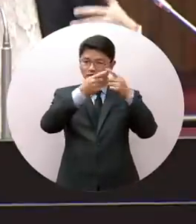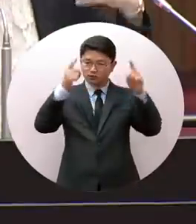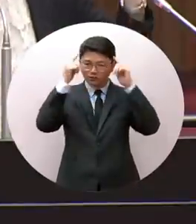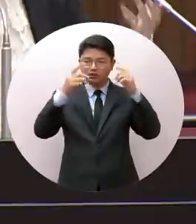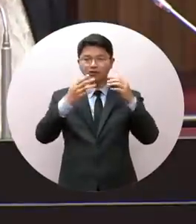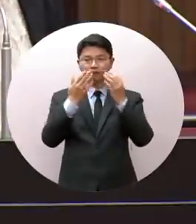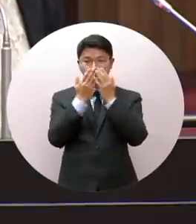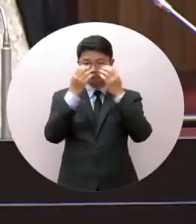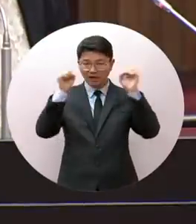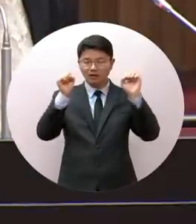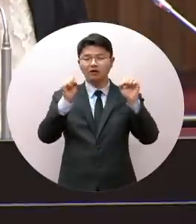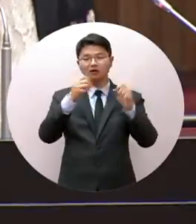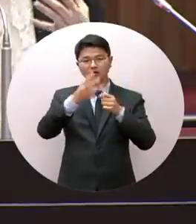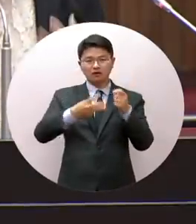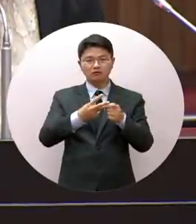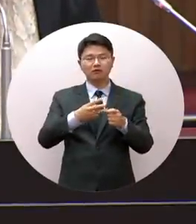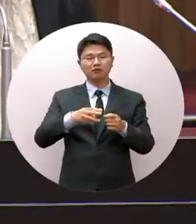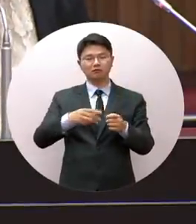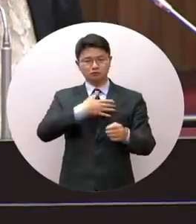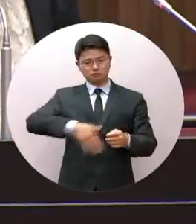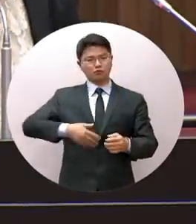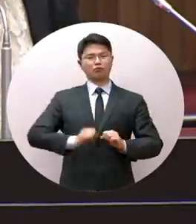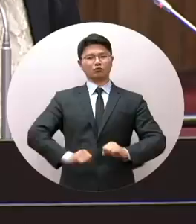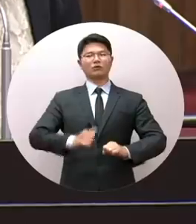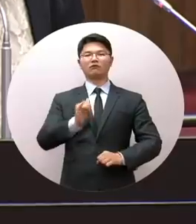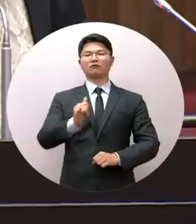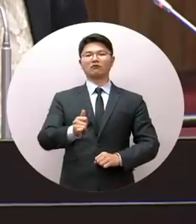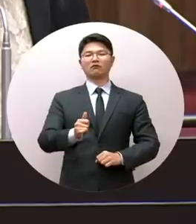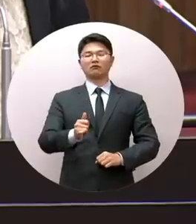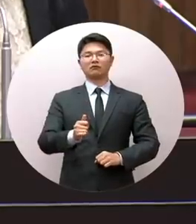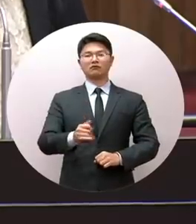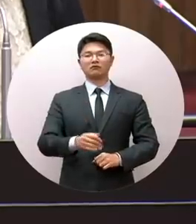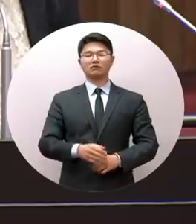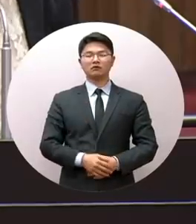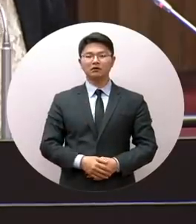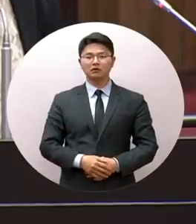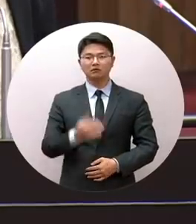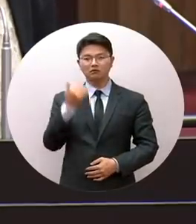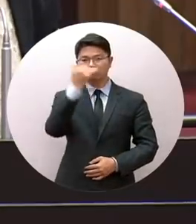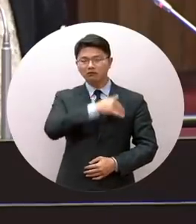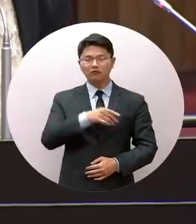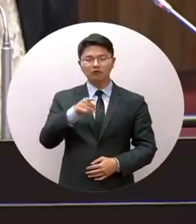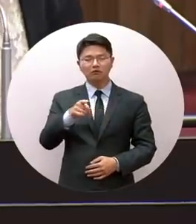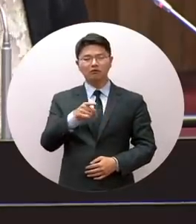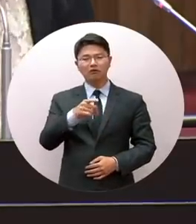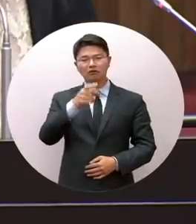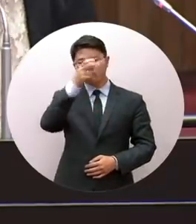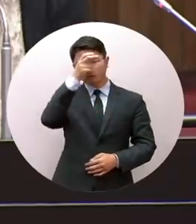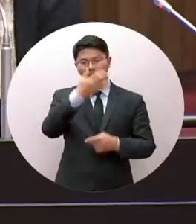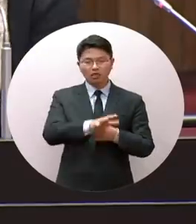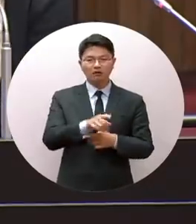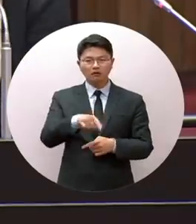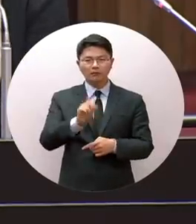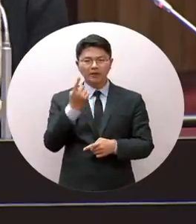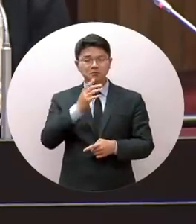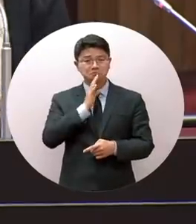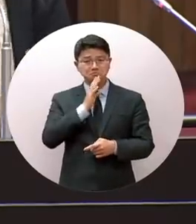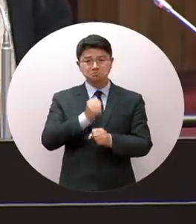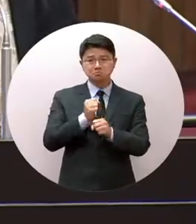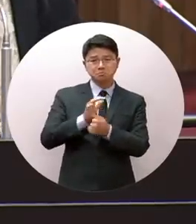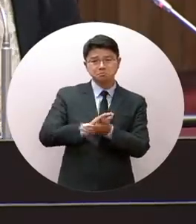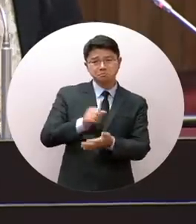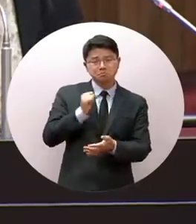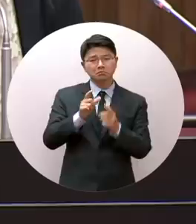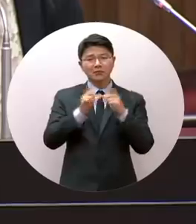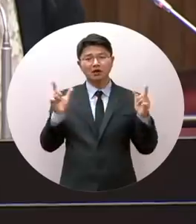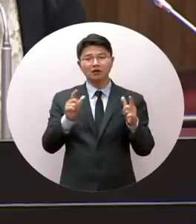的，因为混得很给嘛哈，但是这些原因是不是因为日夜颠倒、压力过大，会不会是他猝